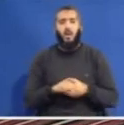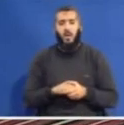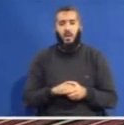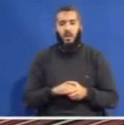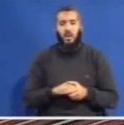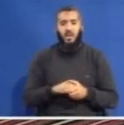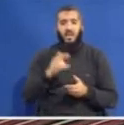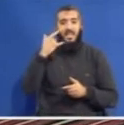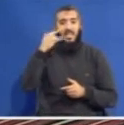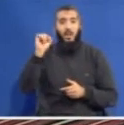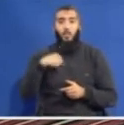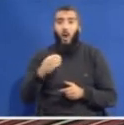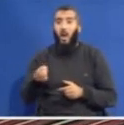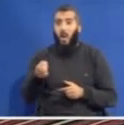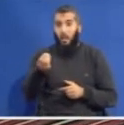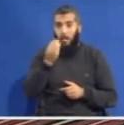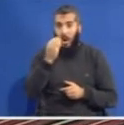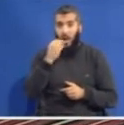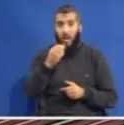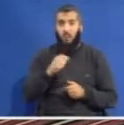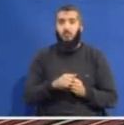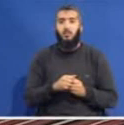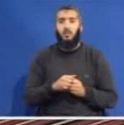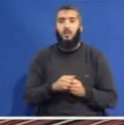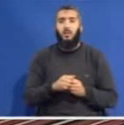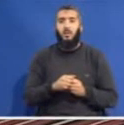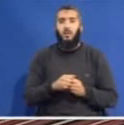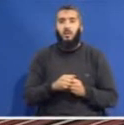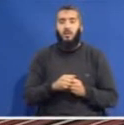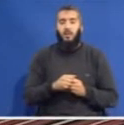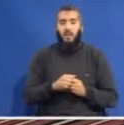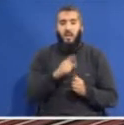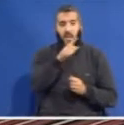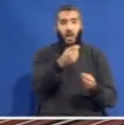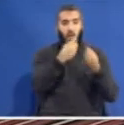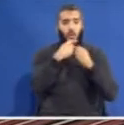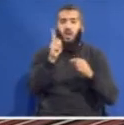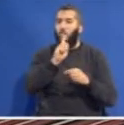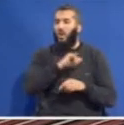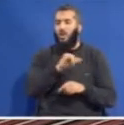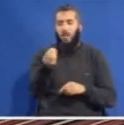كان نعرف الماكله اللي تاكلها مديتها تاكلها على جلبة اعطيت لي ساكن قلت له والله ما تضوق.